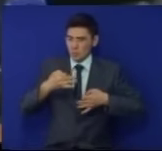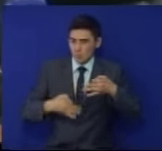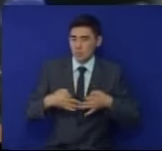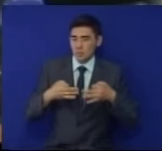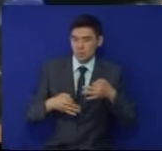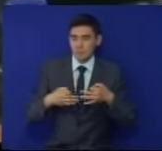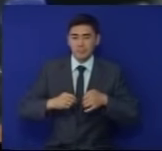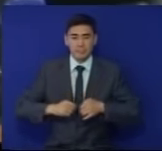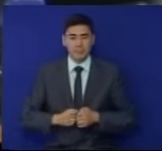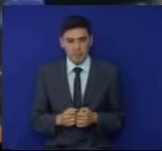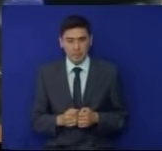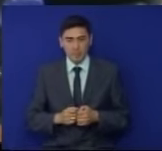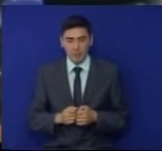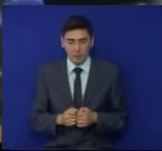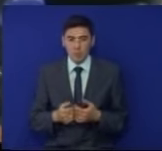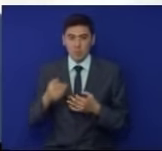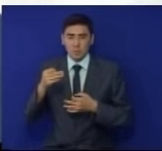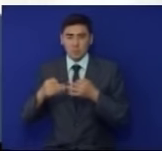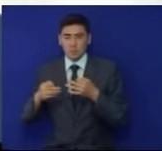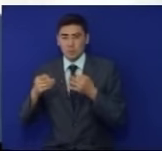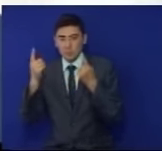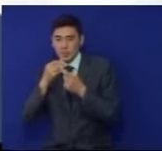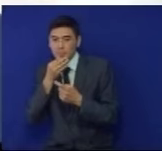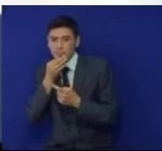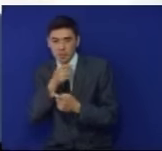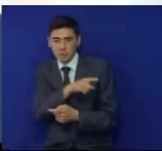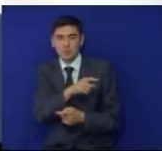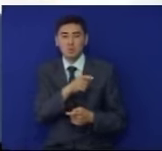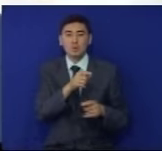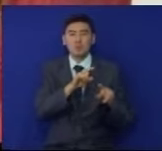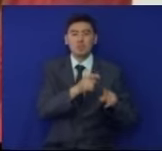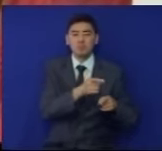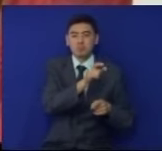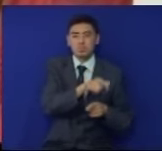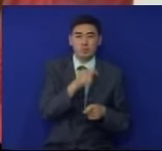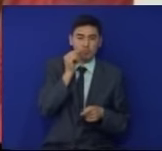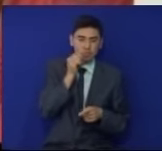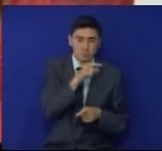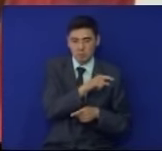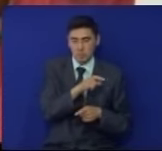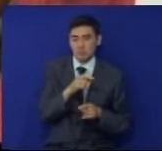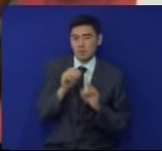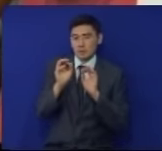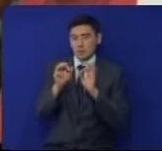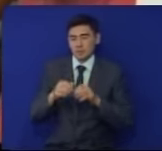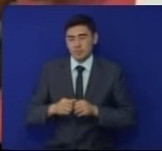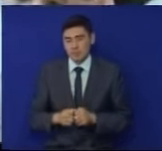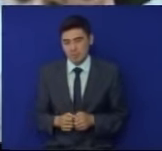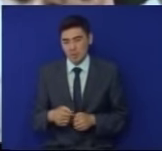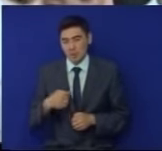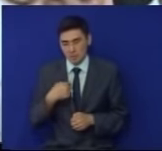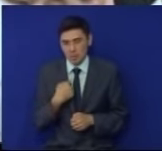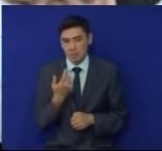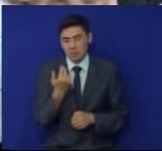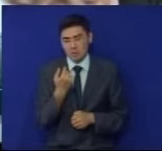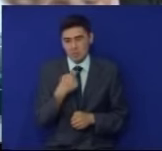процесс по данному факту. Перед оглашением приговора подсудимому дали последнее слово. Я признаю свою вину в